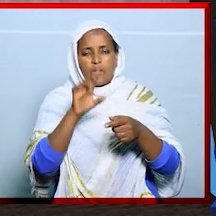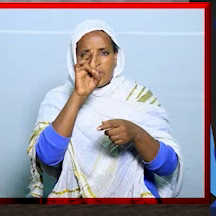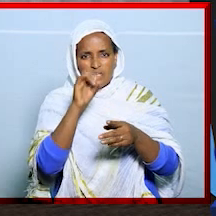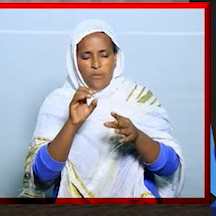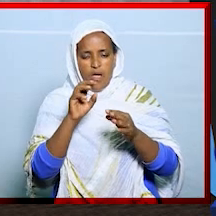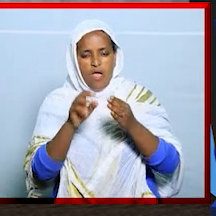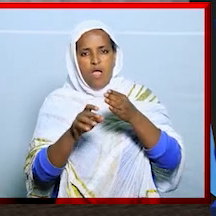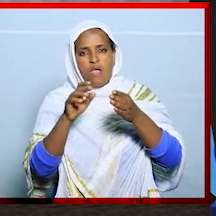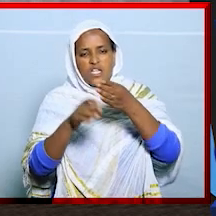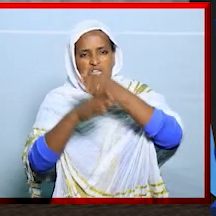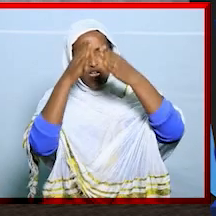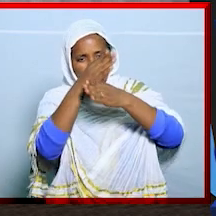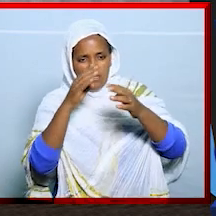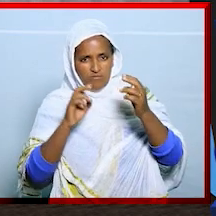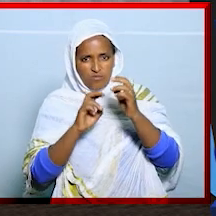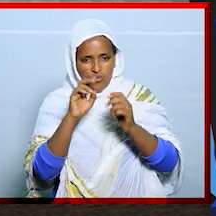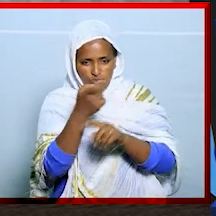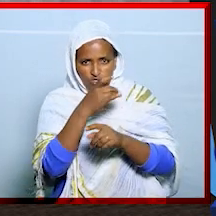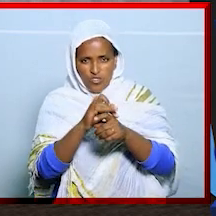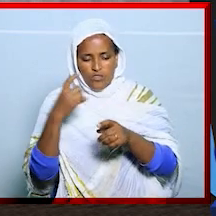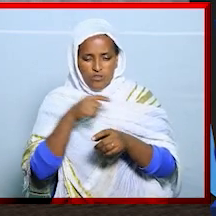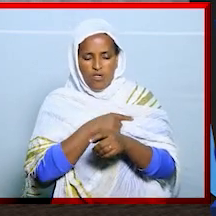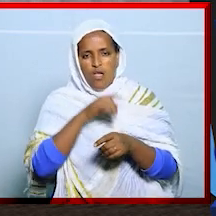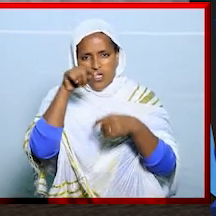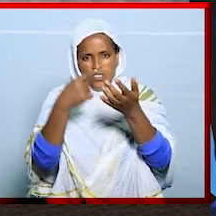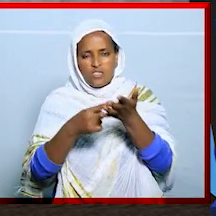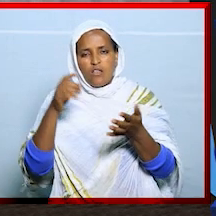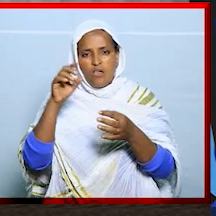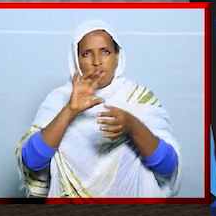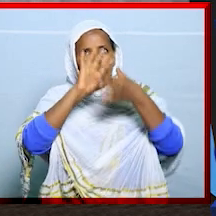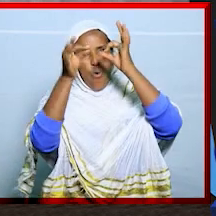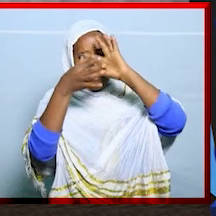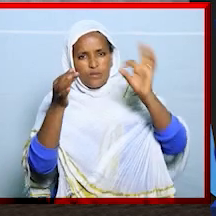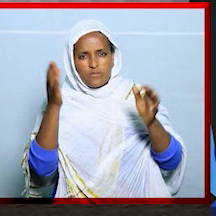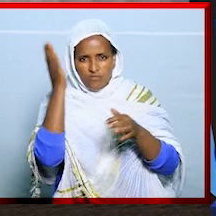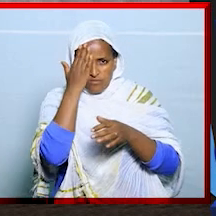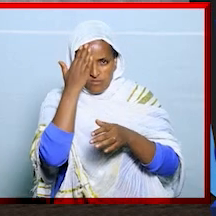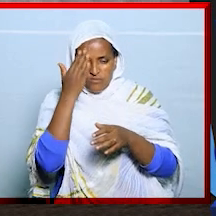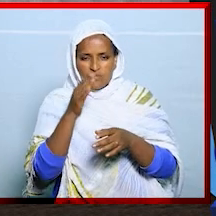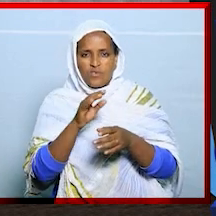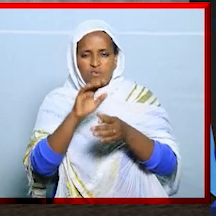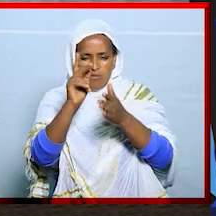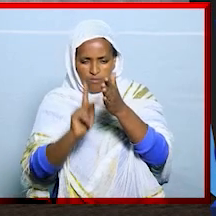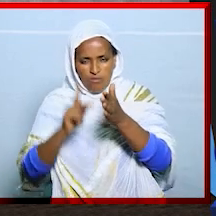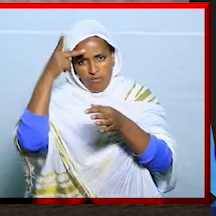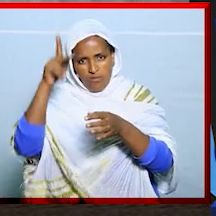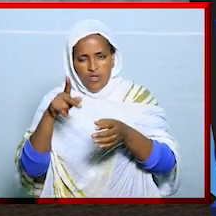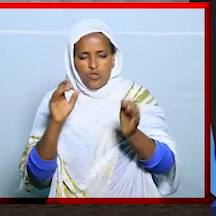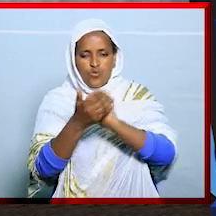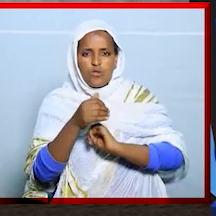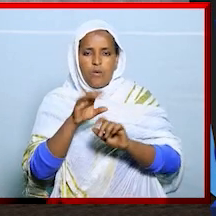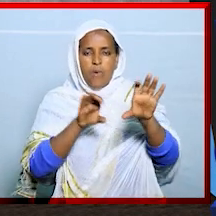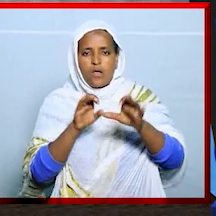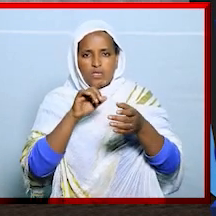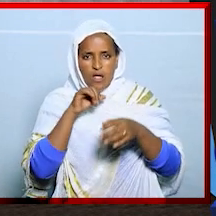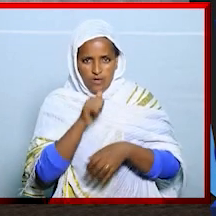መሰላል ድልድይ እንዲሆን ነው እንጂ እኛን ስለ ከዋክብት የምናጠና ወይም ስለ ከዋክብት የምናውቅ አስትሮኖመሮች እንድንሆን